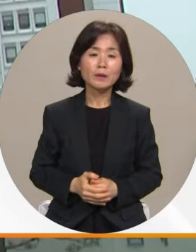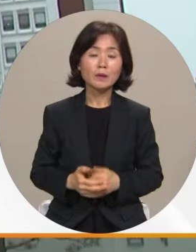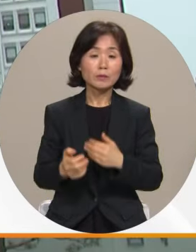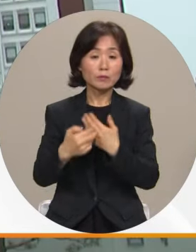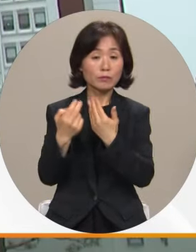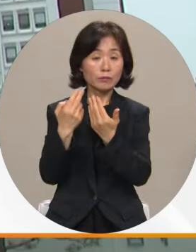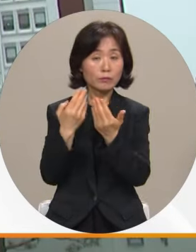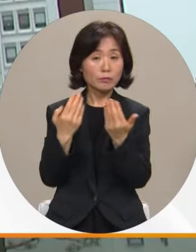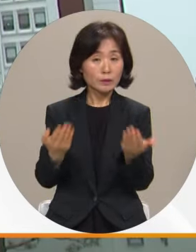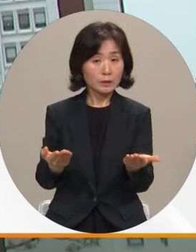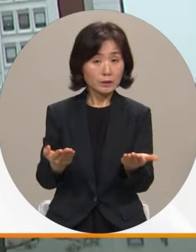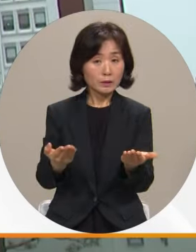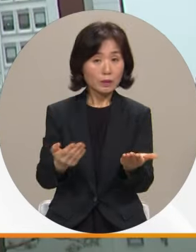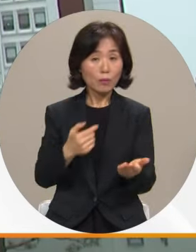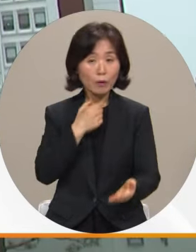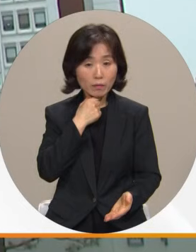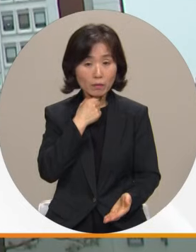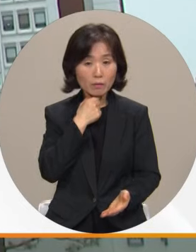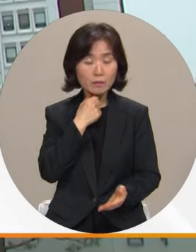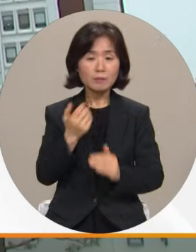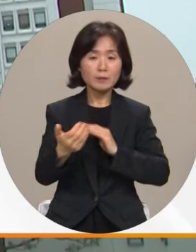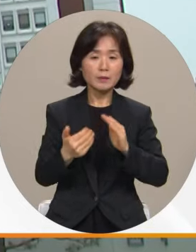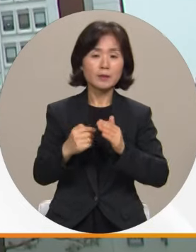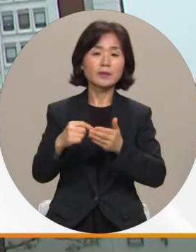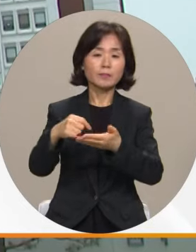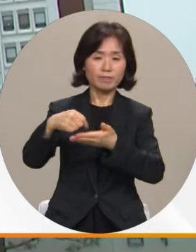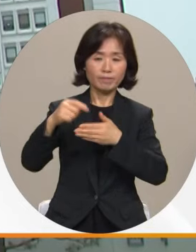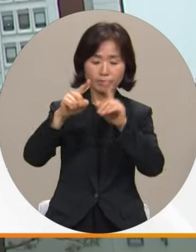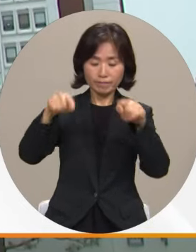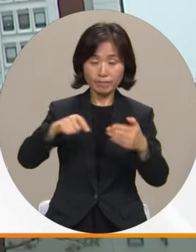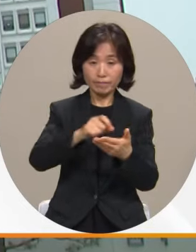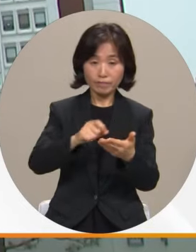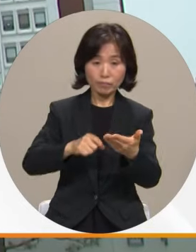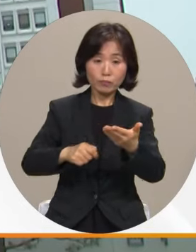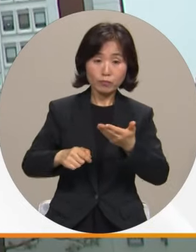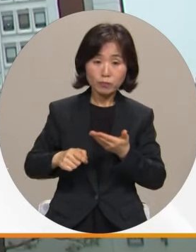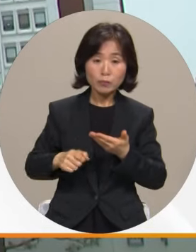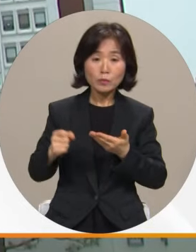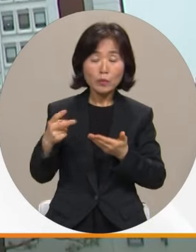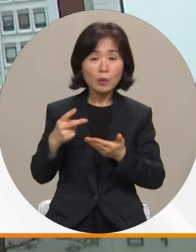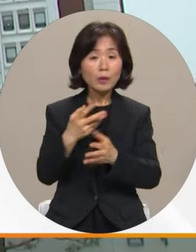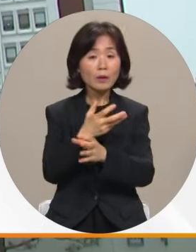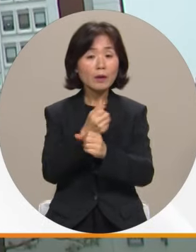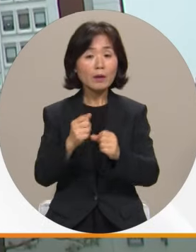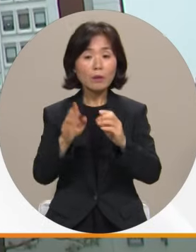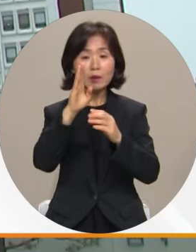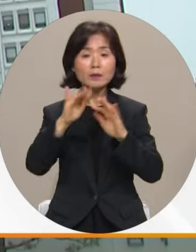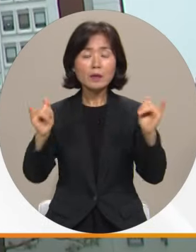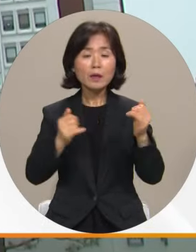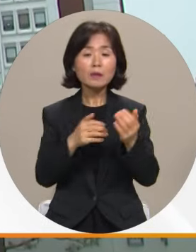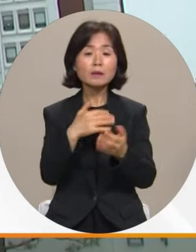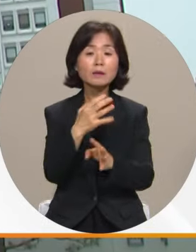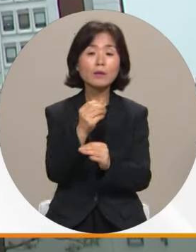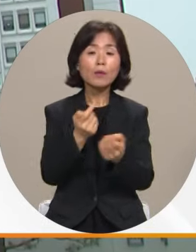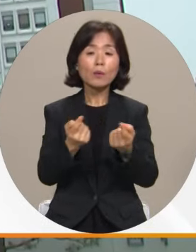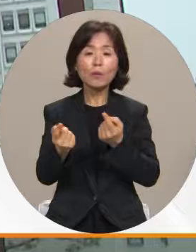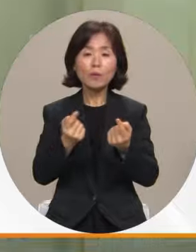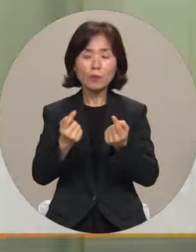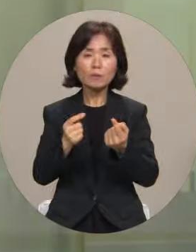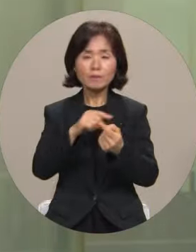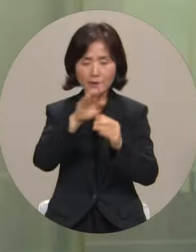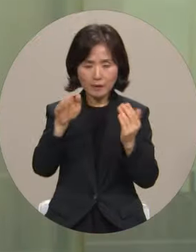있으시면 뭐 사전에 신청소 같은 거 쓰고 잡힌 진료 환자들 어떻게 조정해야 될지 이런 계획까지 다